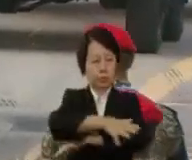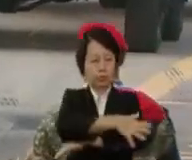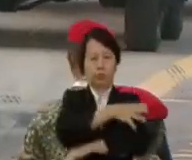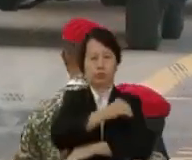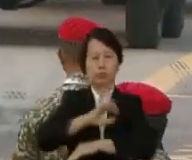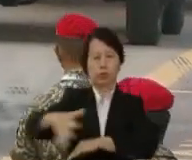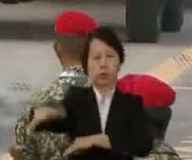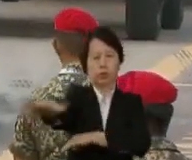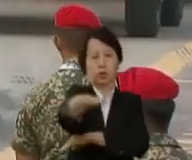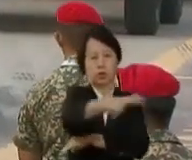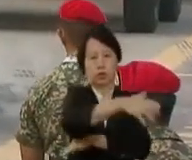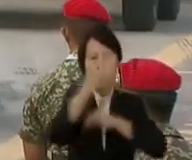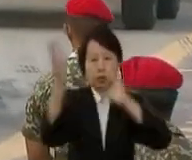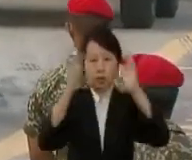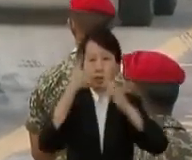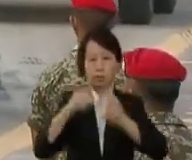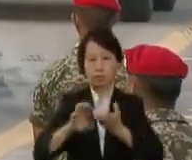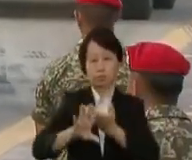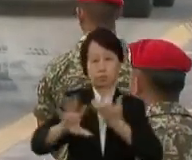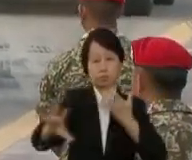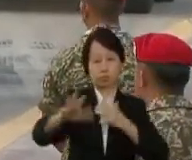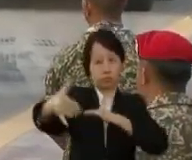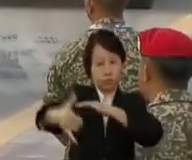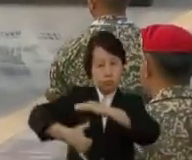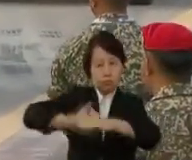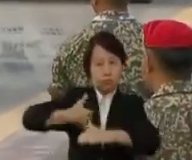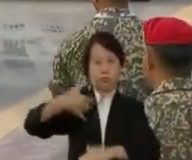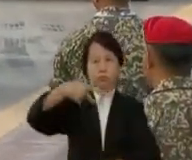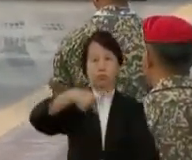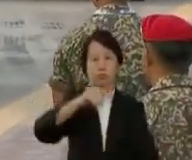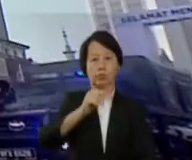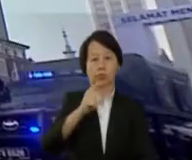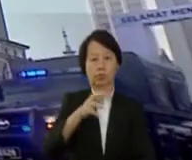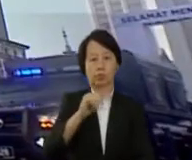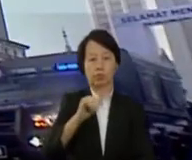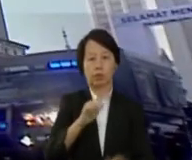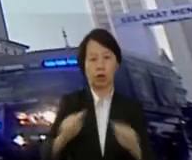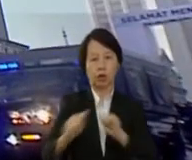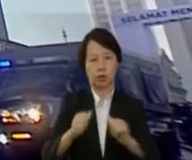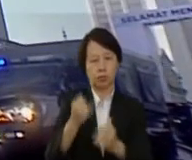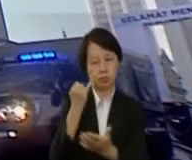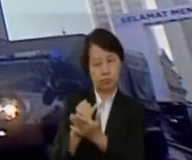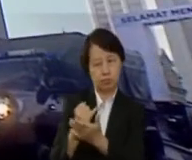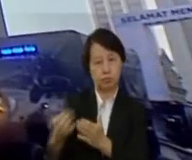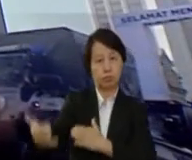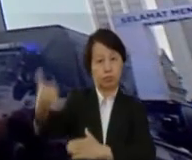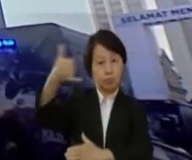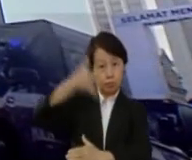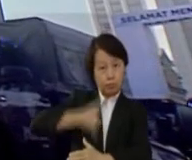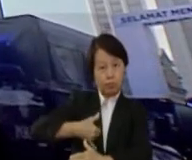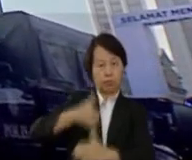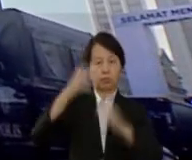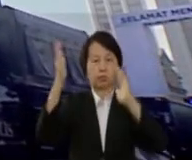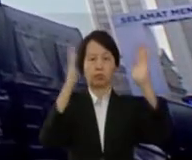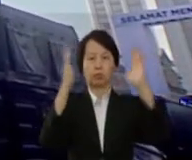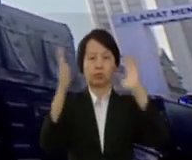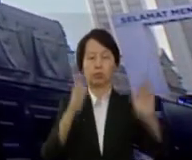dan perairan negara bagi mengekang pencerobohan parti dan kegiatan jenayah rentas sempadan.